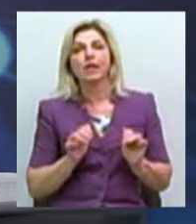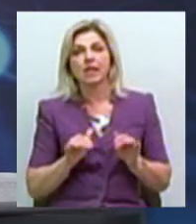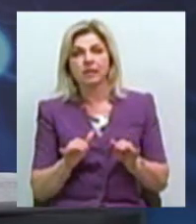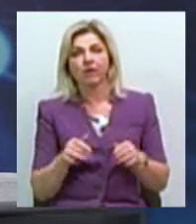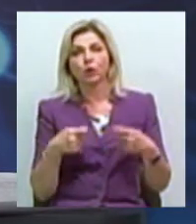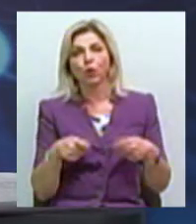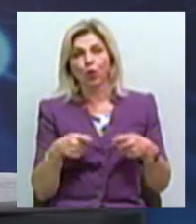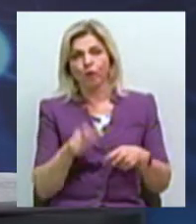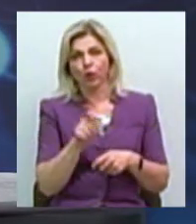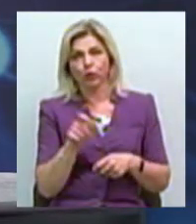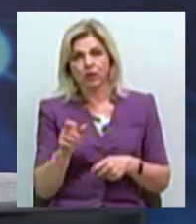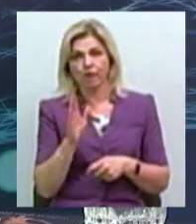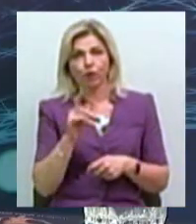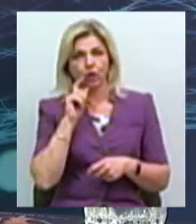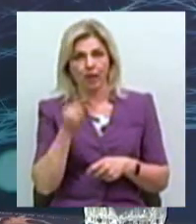Украине.